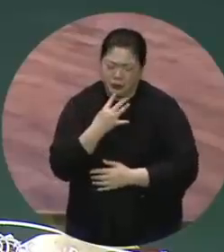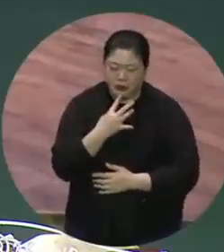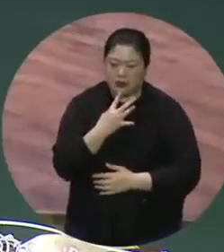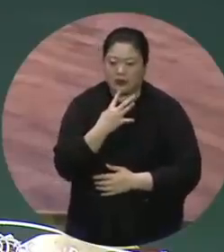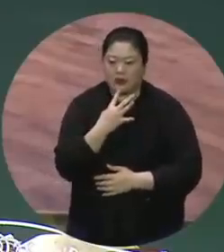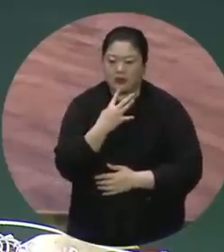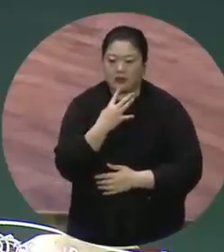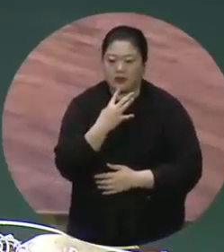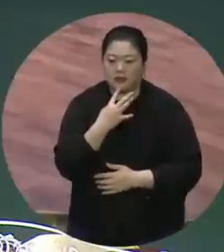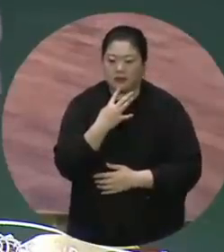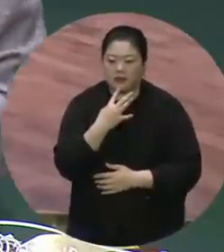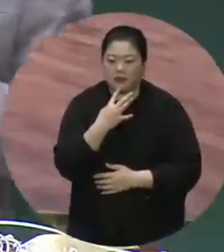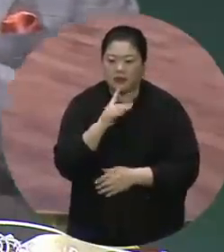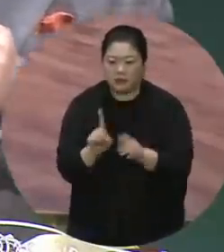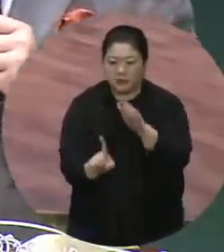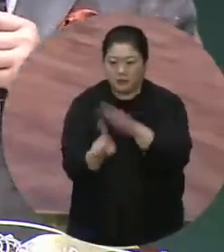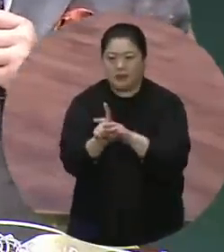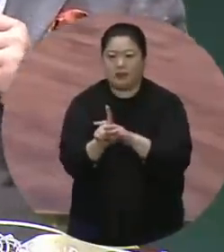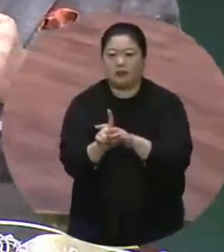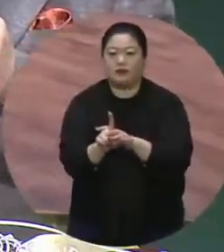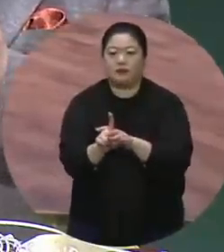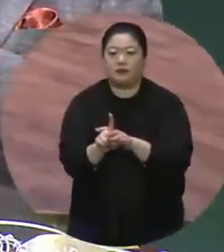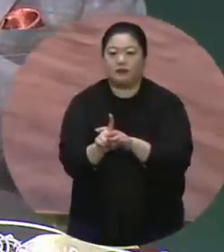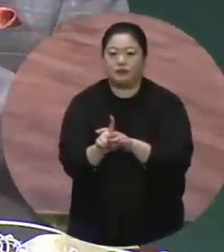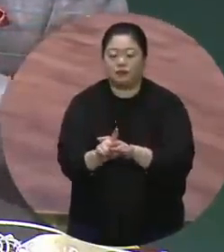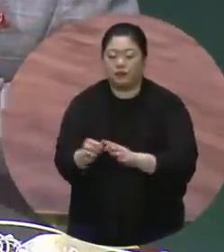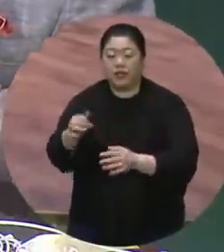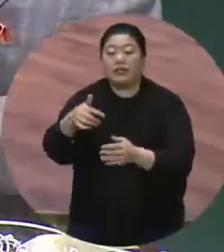유일성입니다. 유일성. 큐리오스. 주.